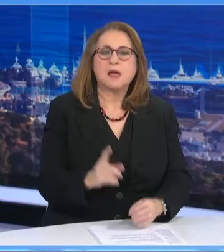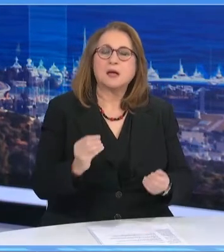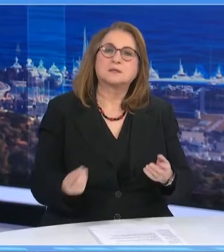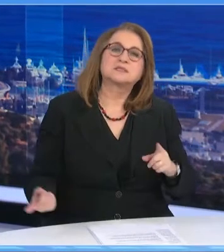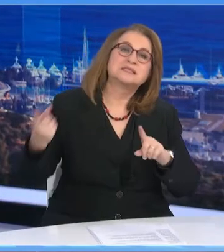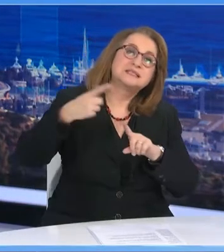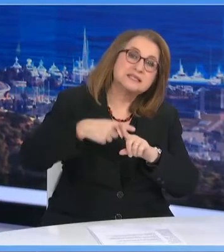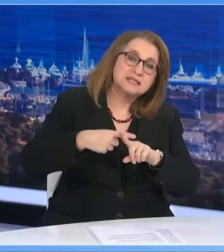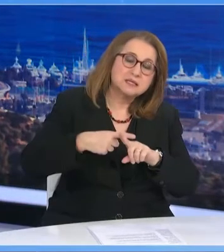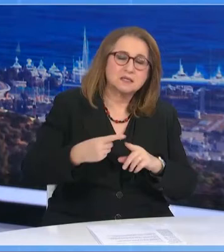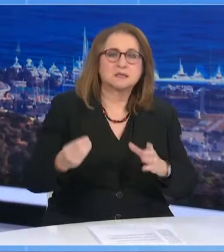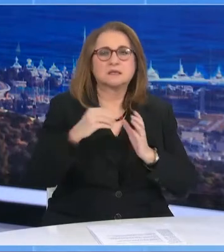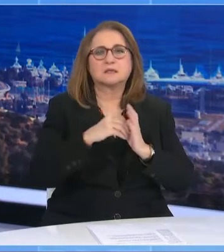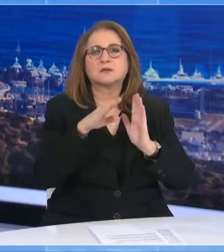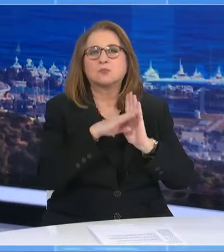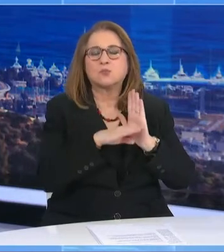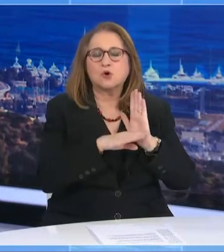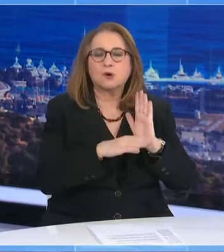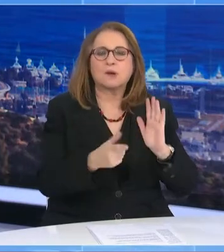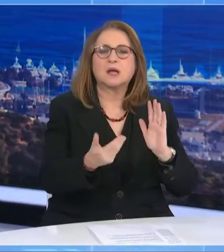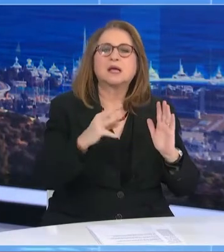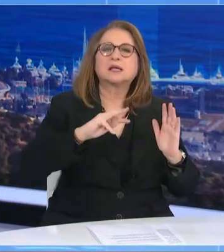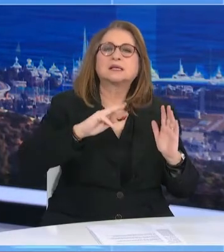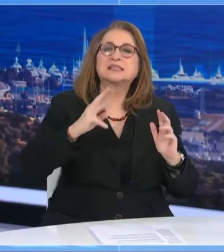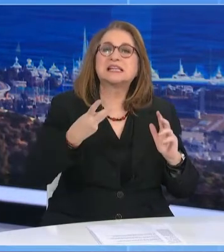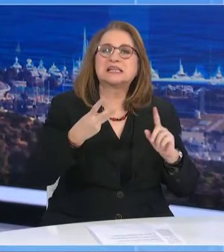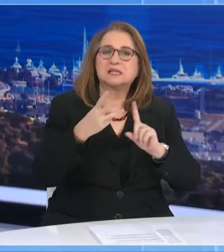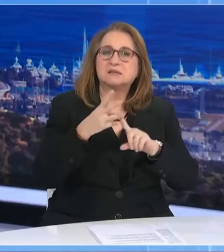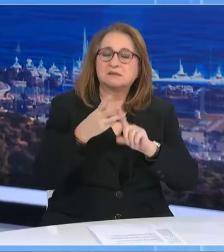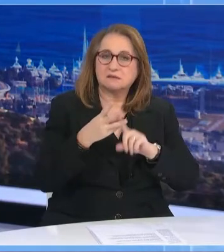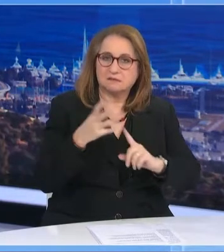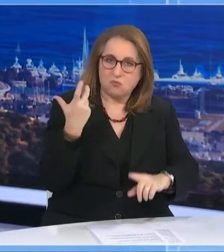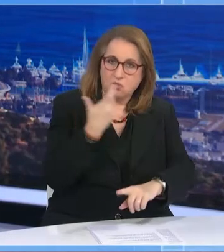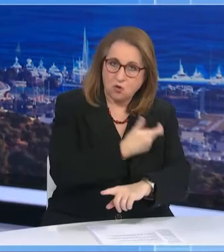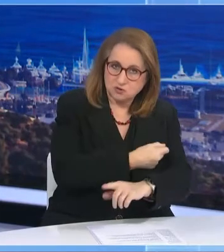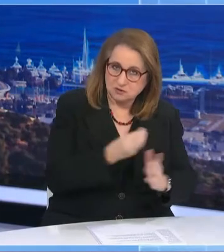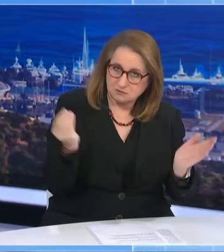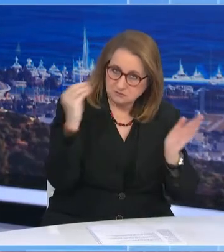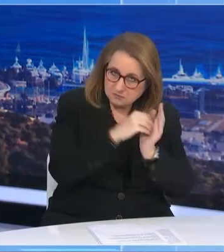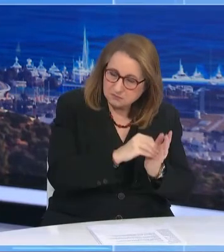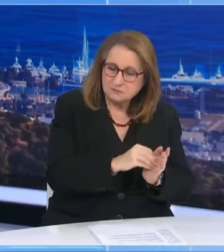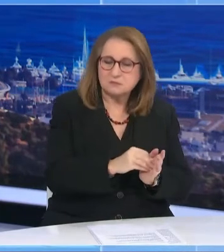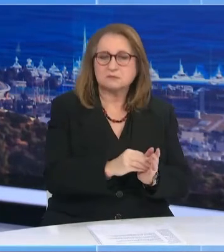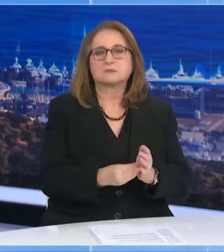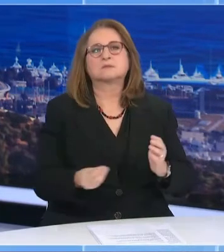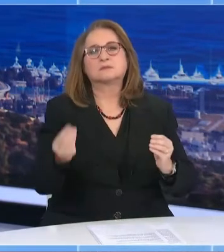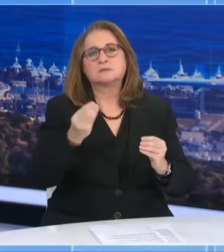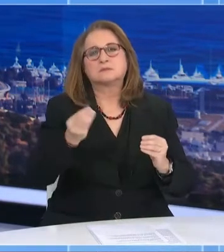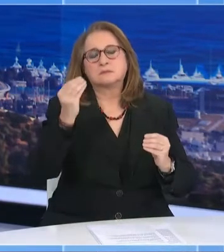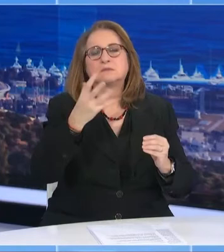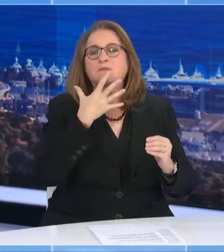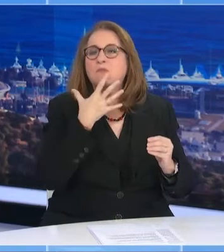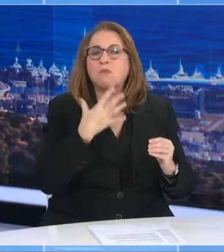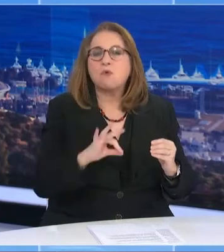προστέθηκε στο πρόγραμμα έγκαιρα η χορήγηση ενισχυτικής δόσης στη χώρα μας λόγω